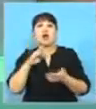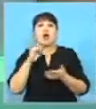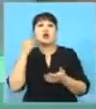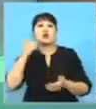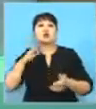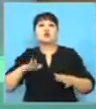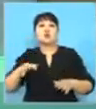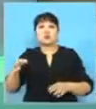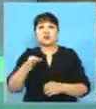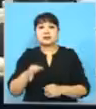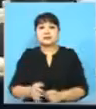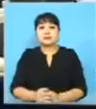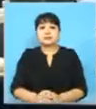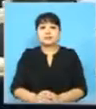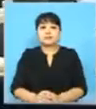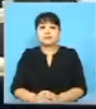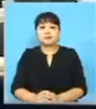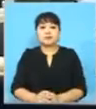Актюбинской области.